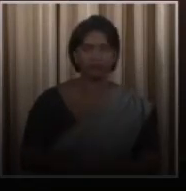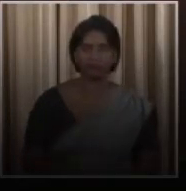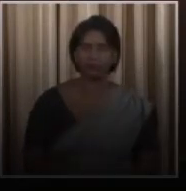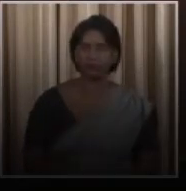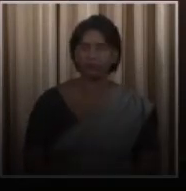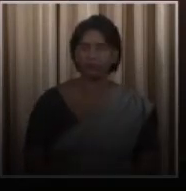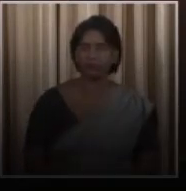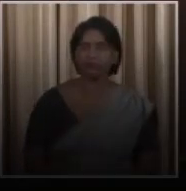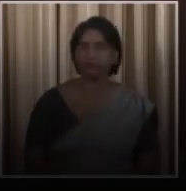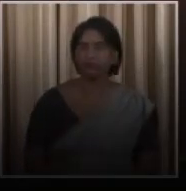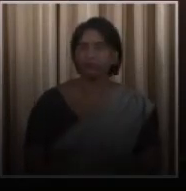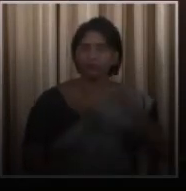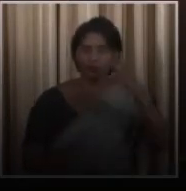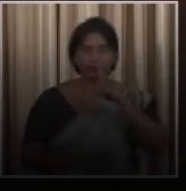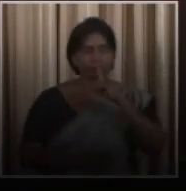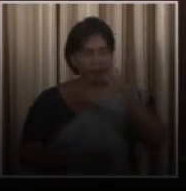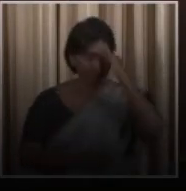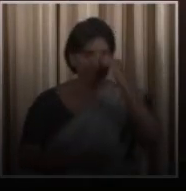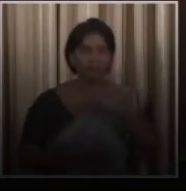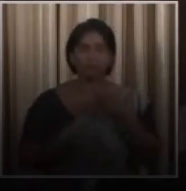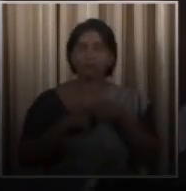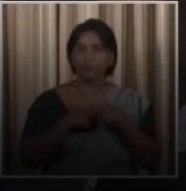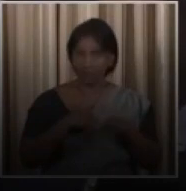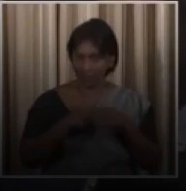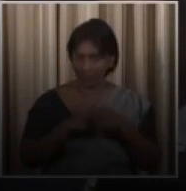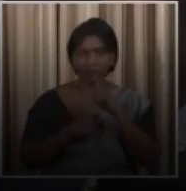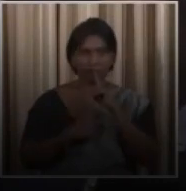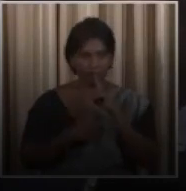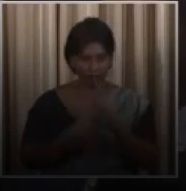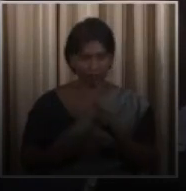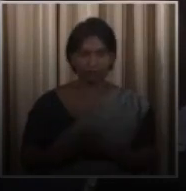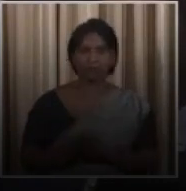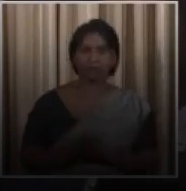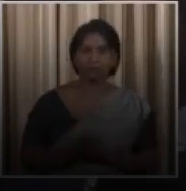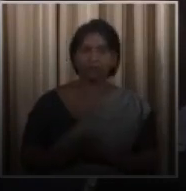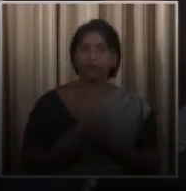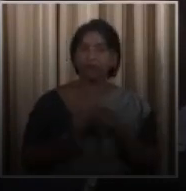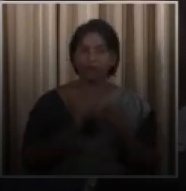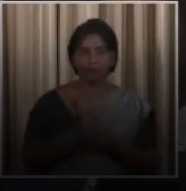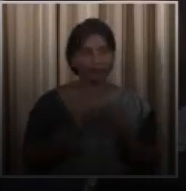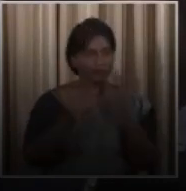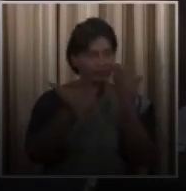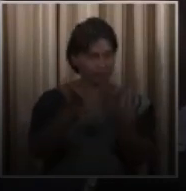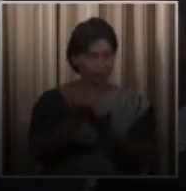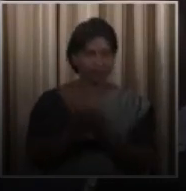mattuma garu niyojya kathanayaka tumene mama heethu dakwalama panata idiripat karanawa